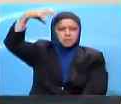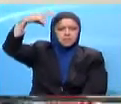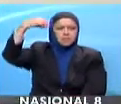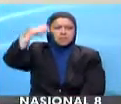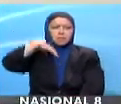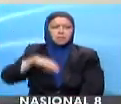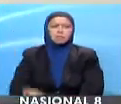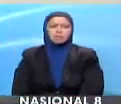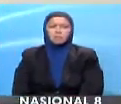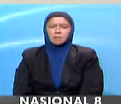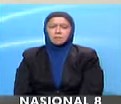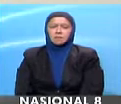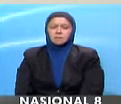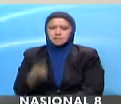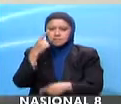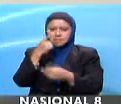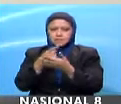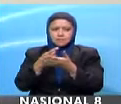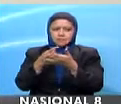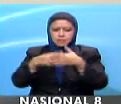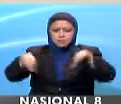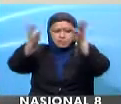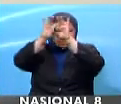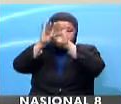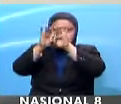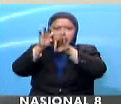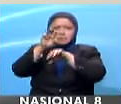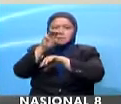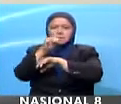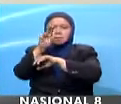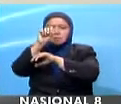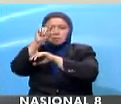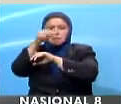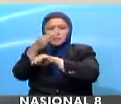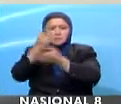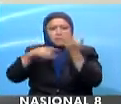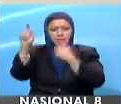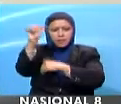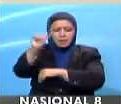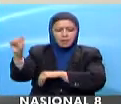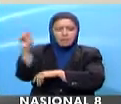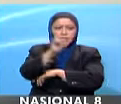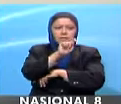susun jadual ini, dia akan memastikan supaya tidak berlaku